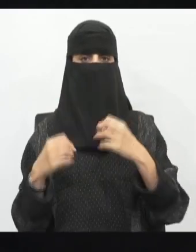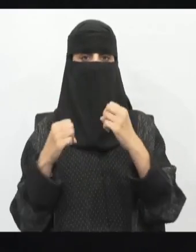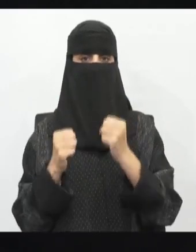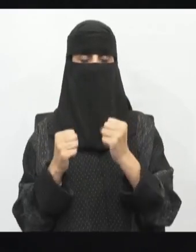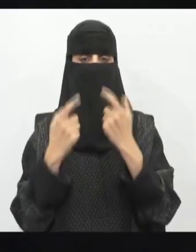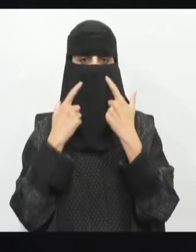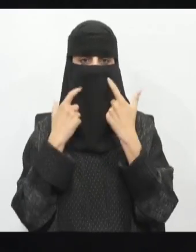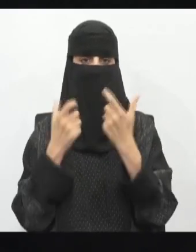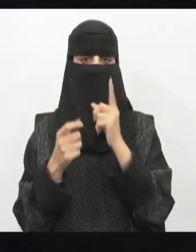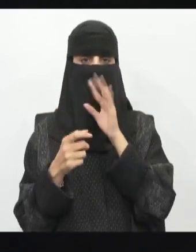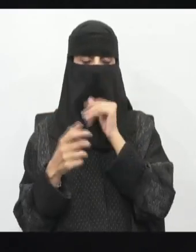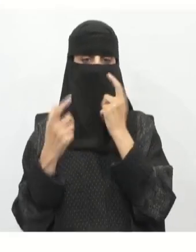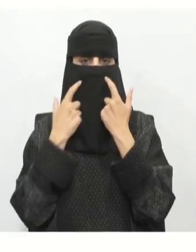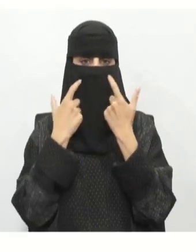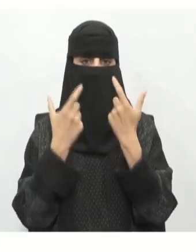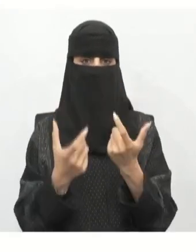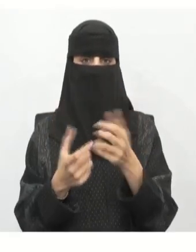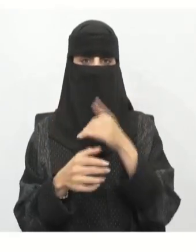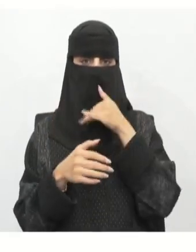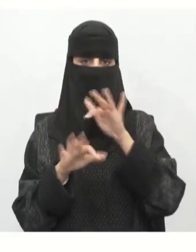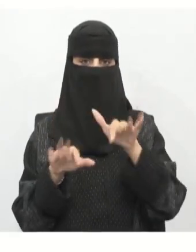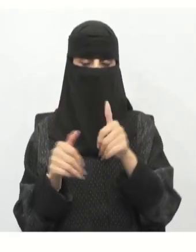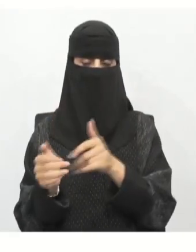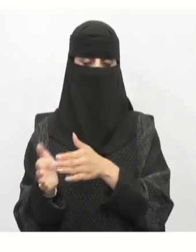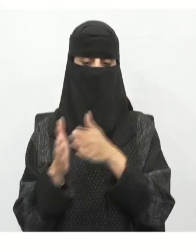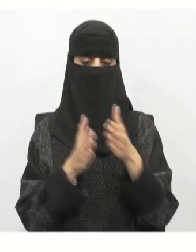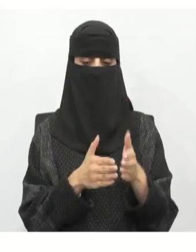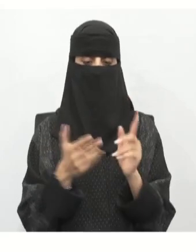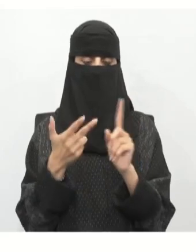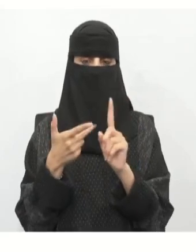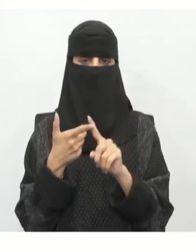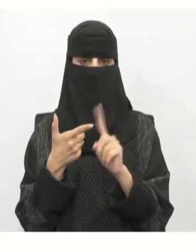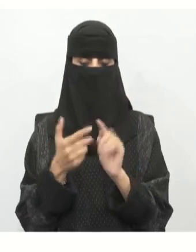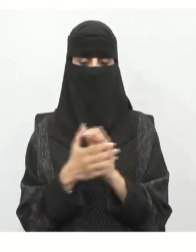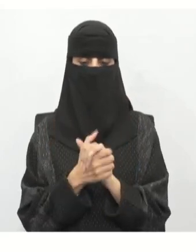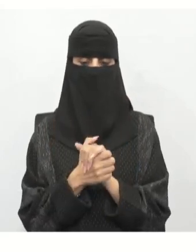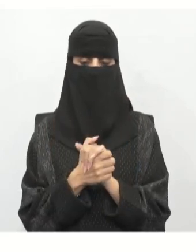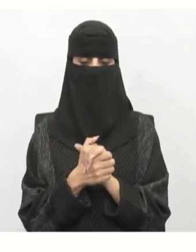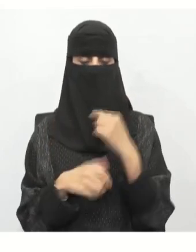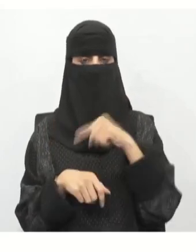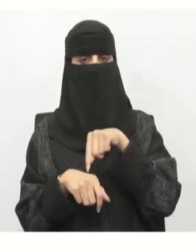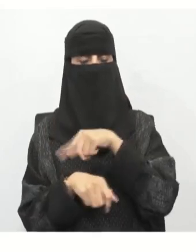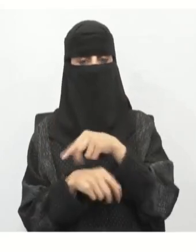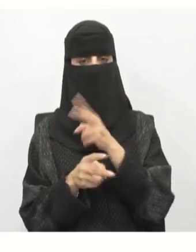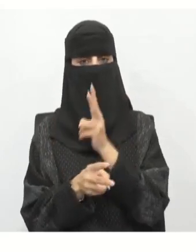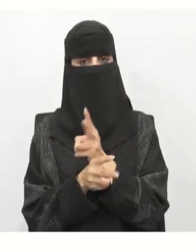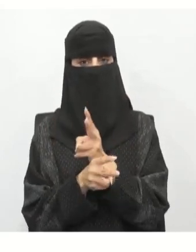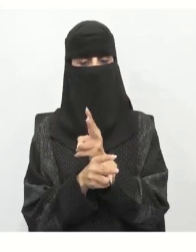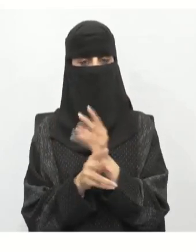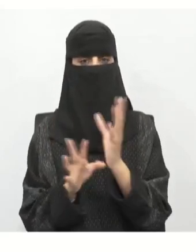اثناء السباحه ننتقل للفقره الثانيه اقضي وقت فراغي